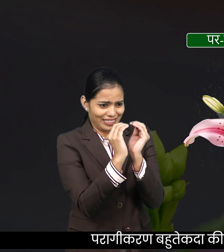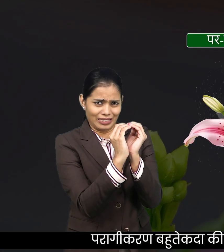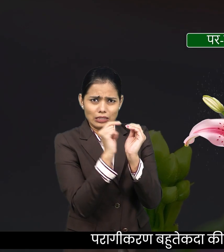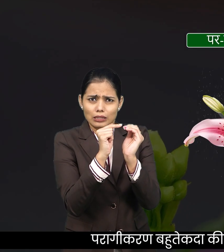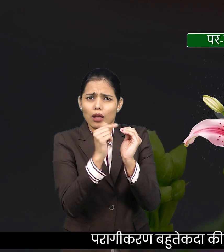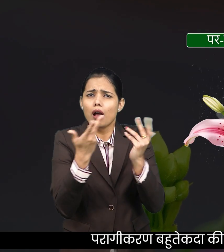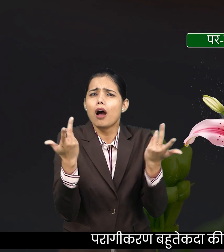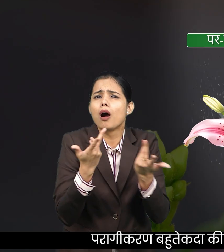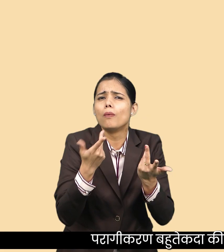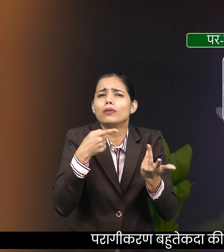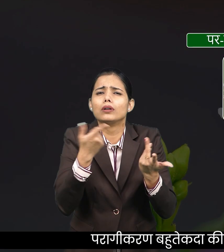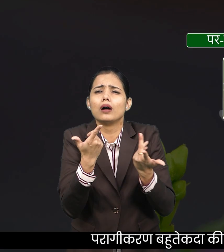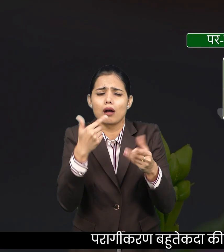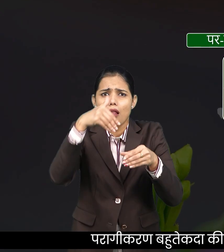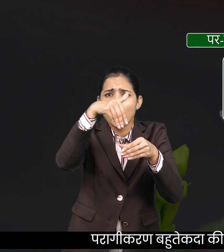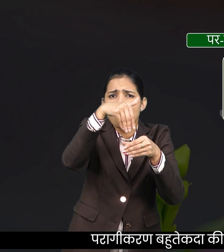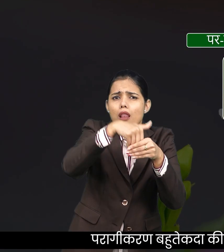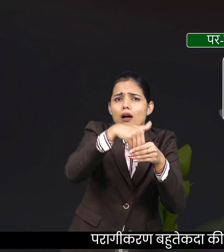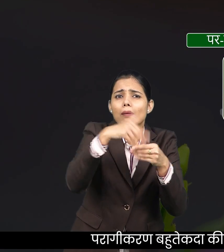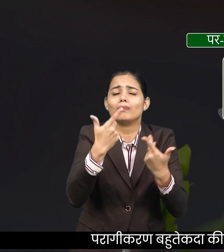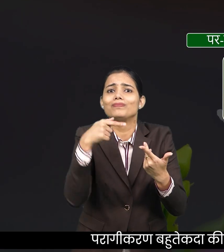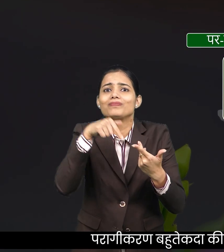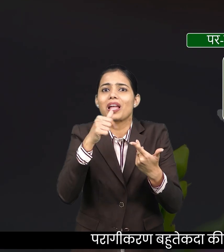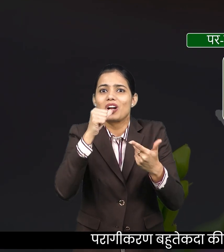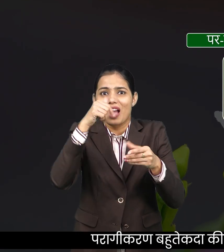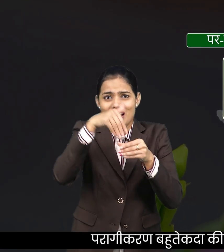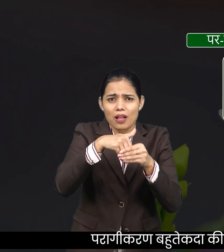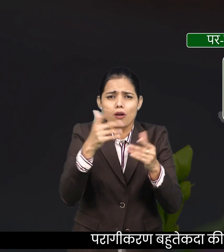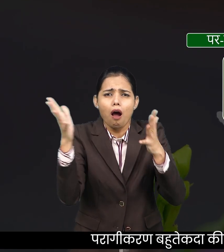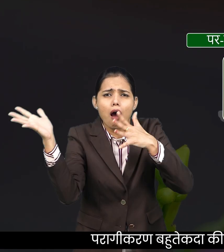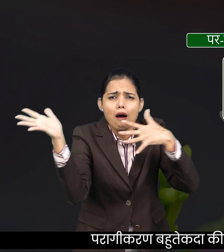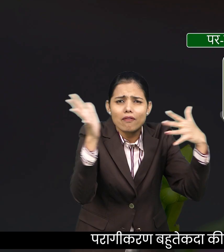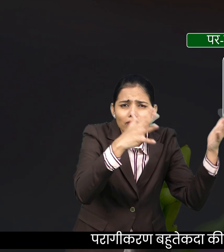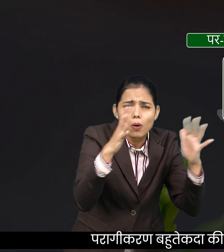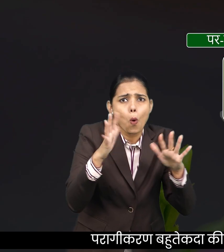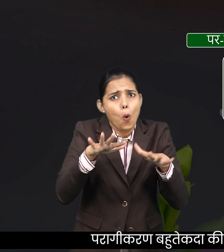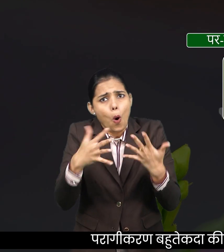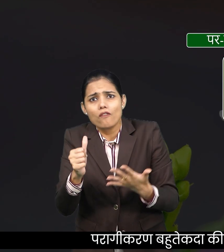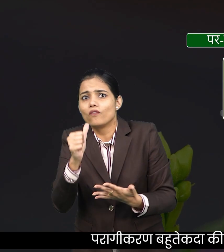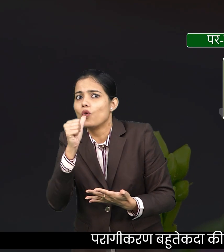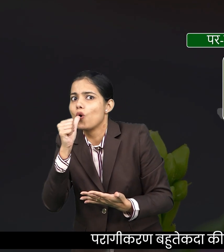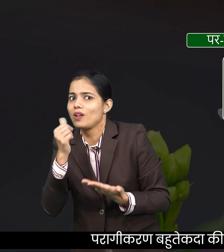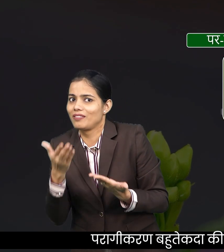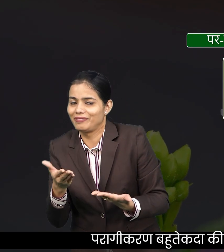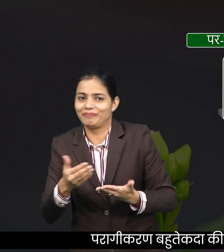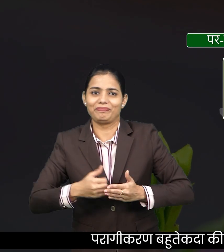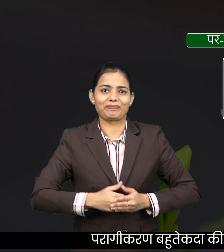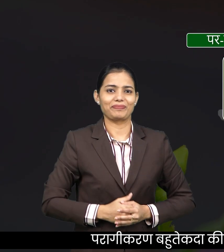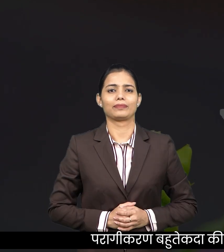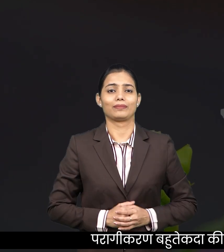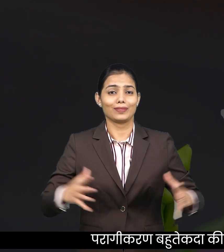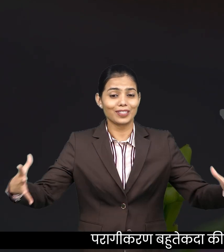परागीकरण बहुतेकदा कीटक, वारा किंवा पाण्याद्वारे केले जाते।